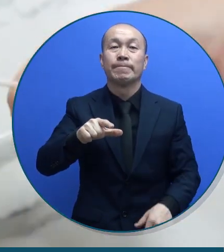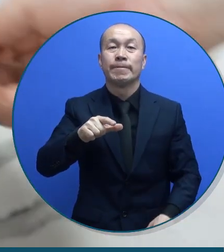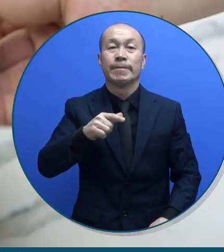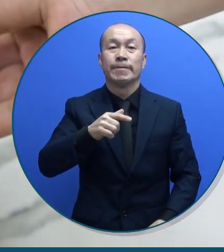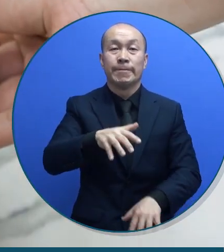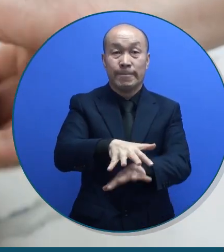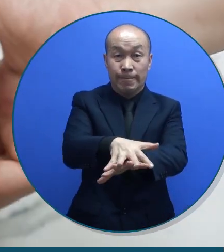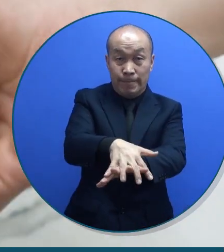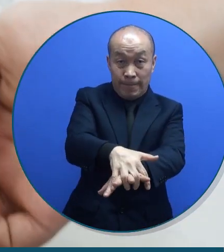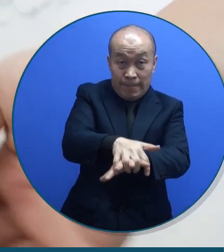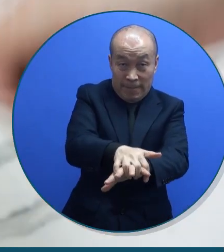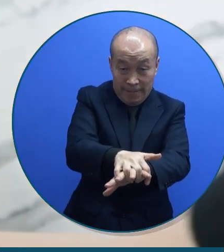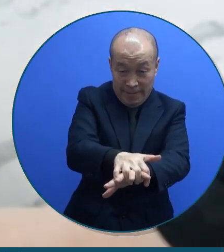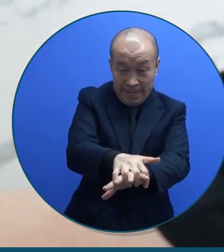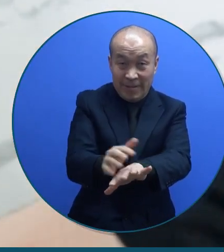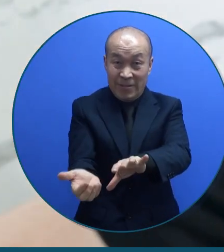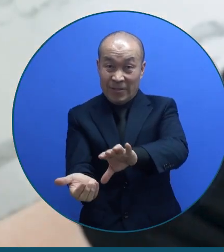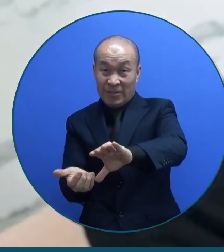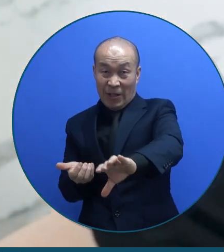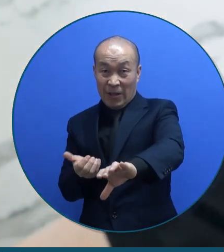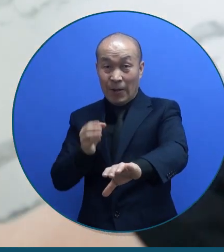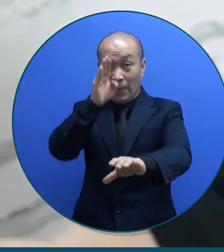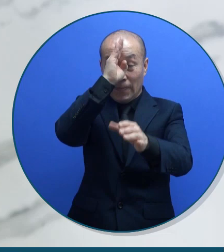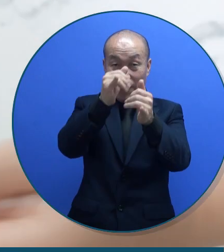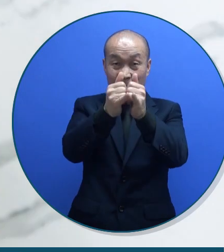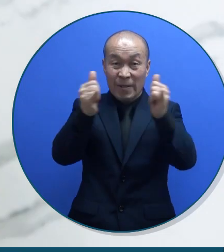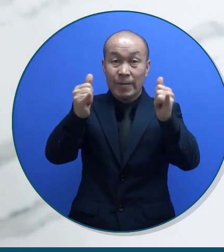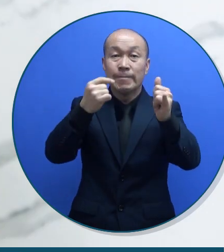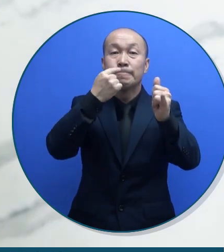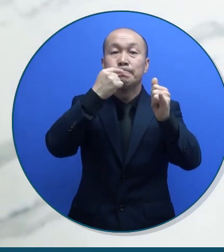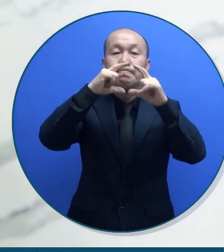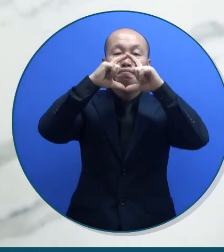전에 환자에게 마스크를 착용시킵니다.